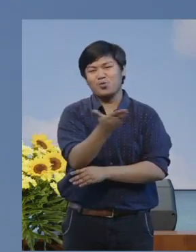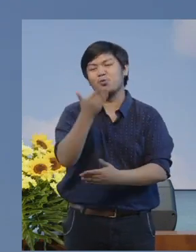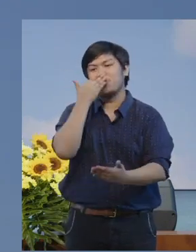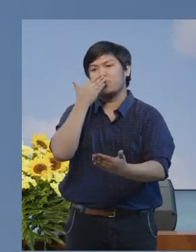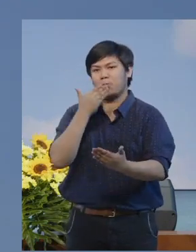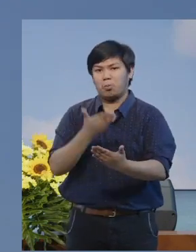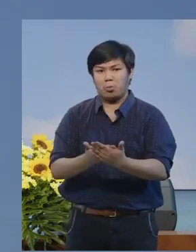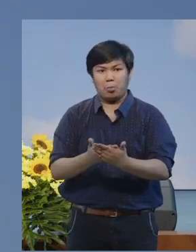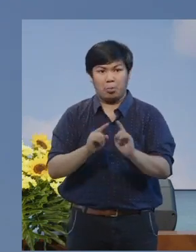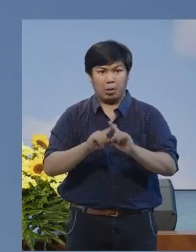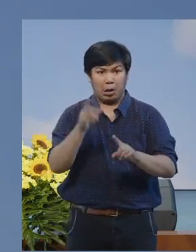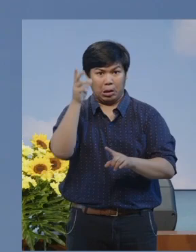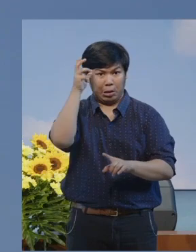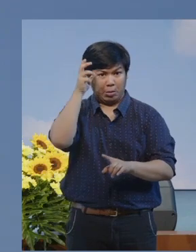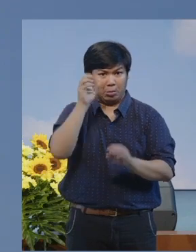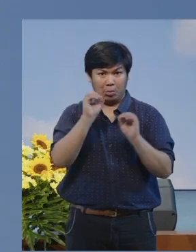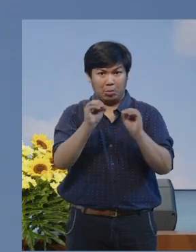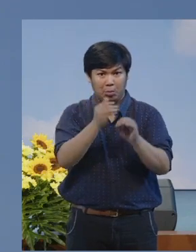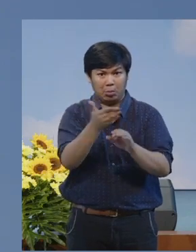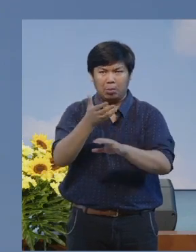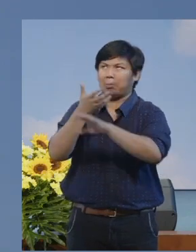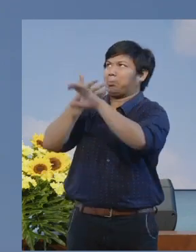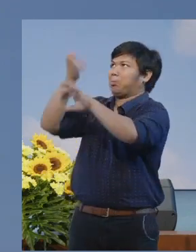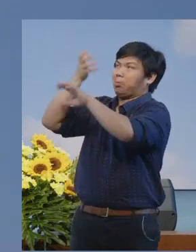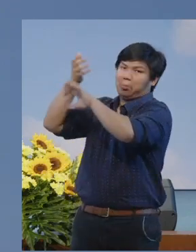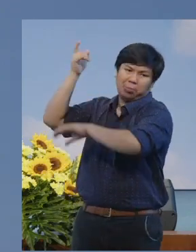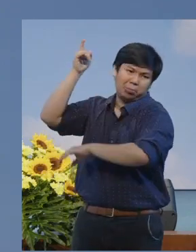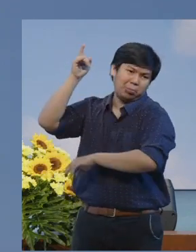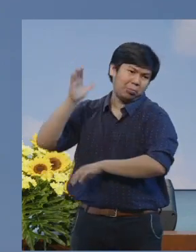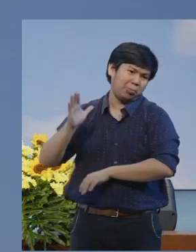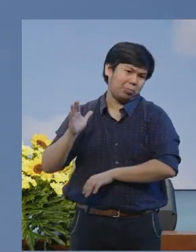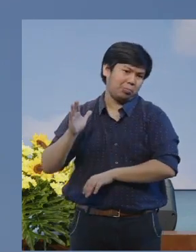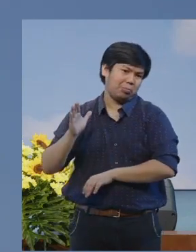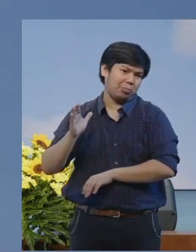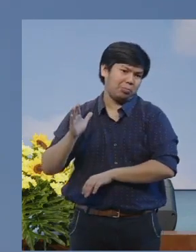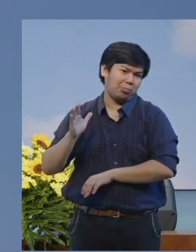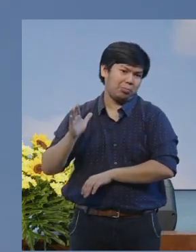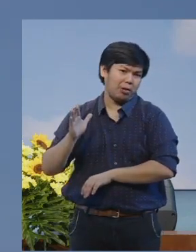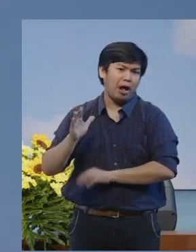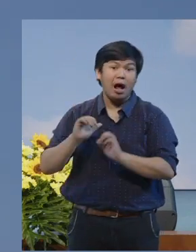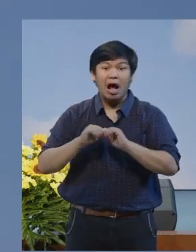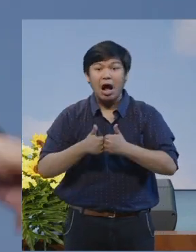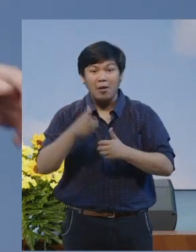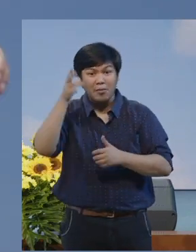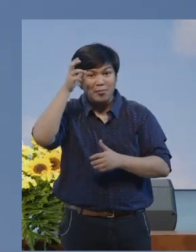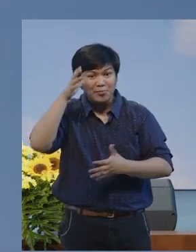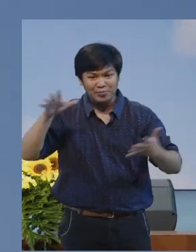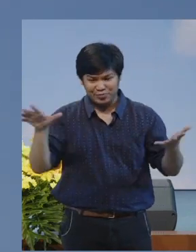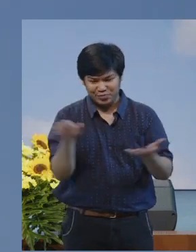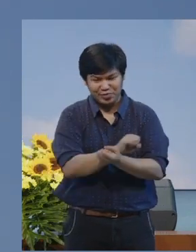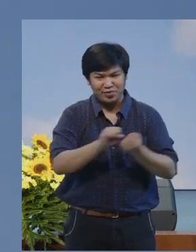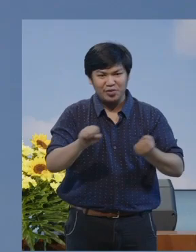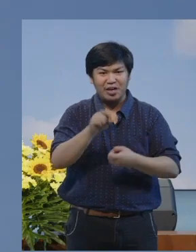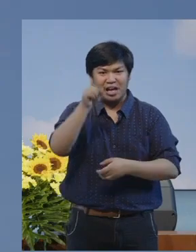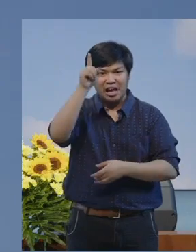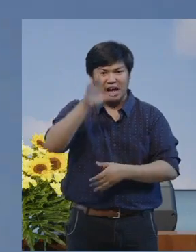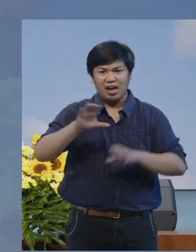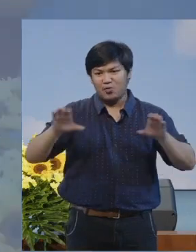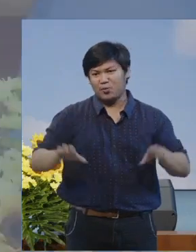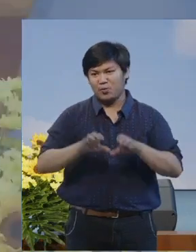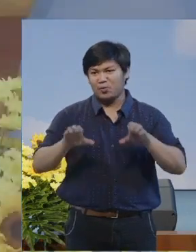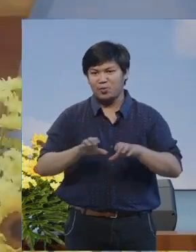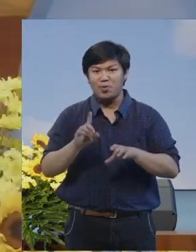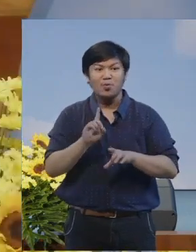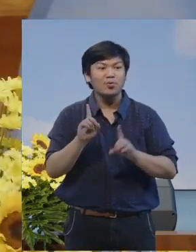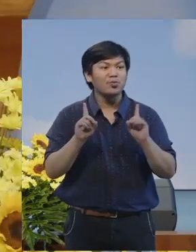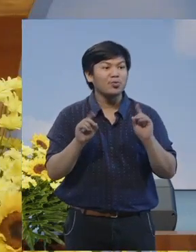So tignan natin kung paano sinisira ni Satanas ang gawain ng Diyos, ang mga gawain ni Satanas at ng mga demonyo. Ito